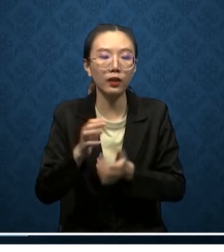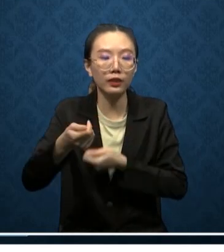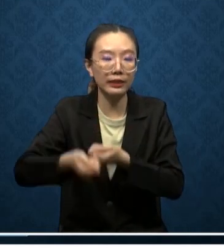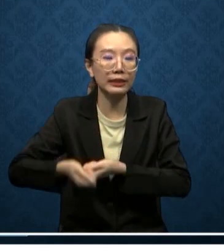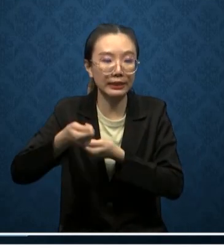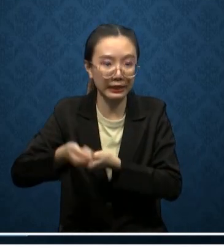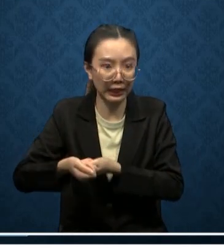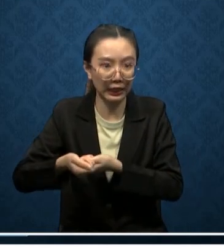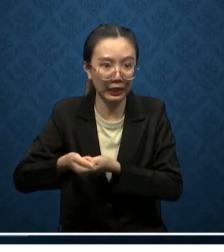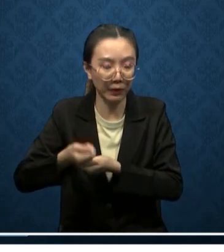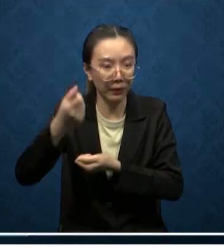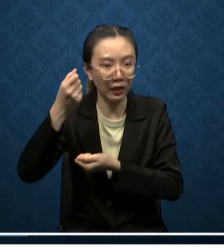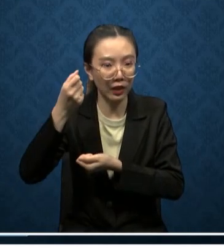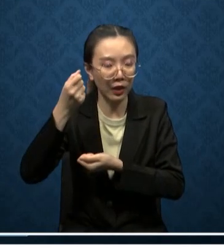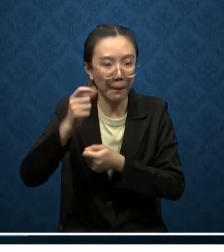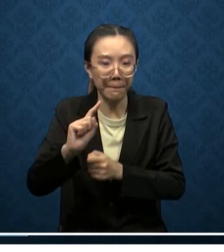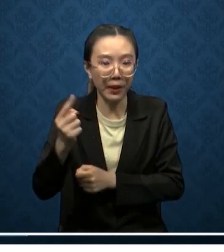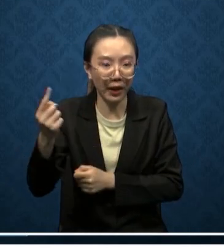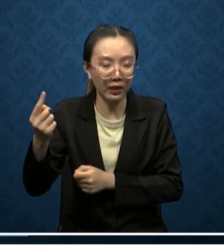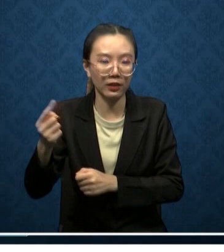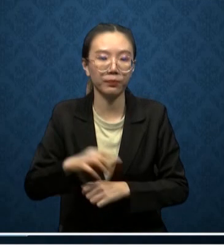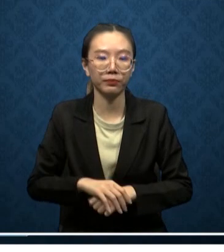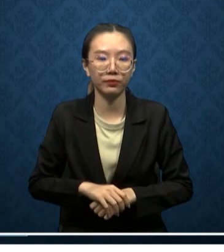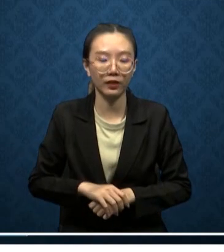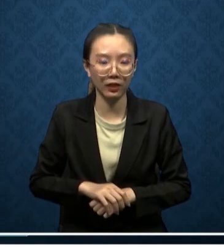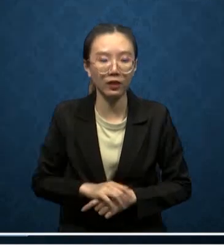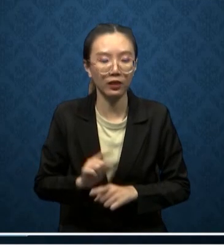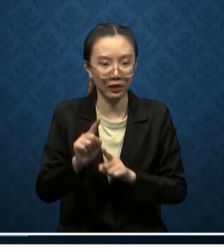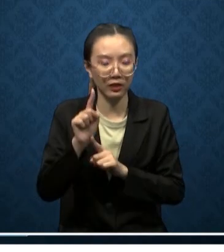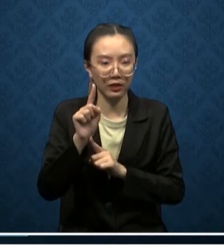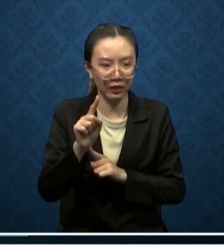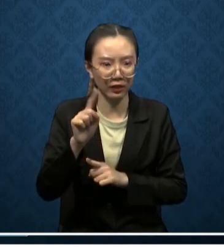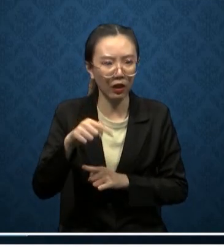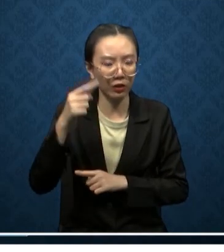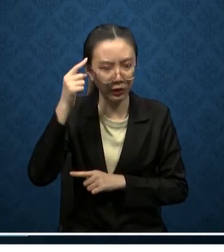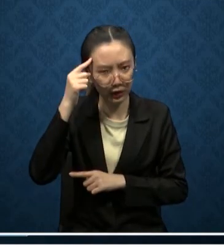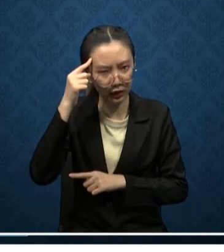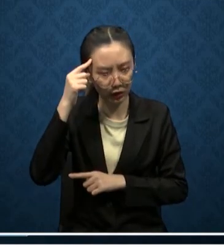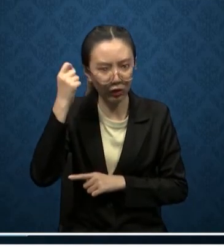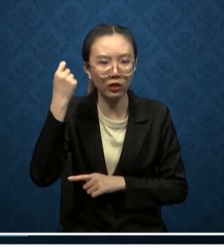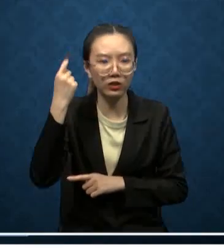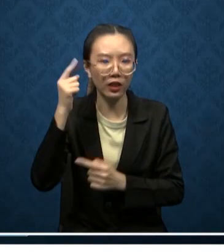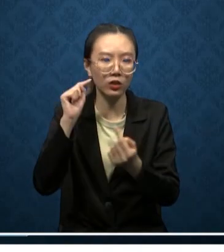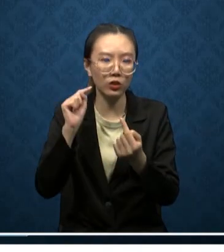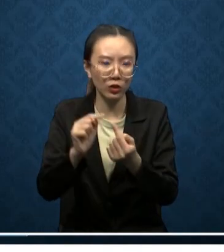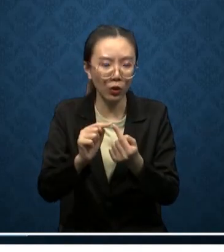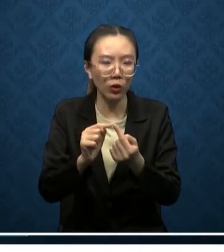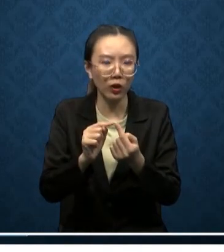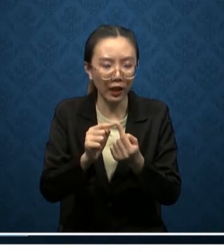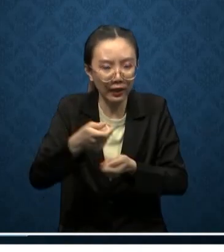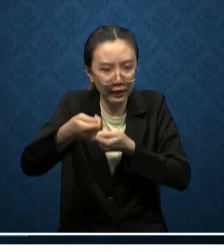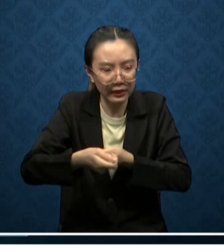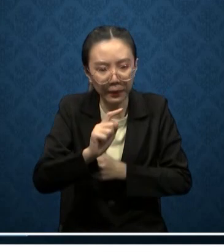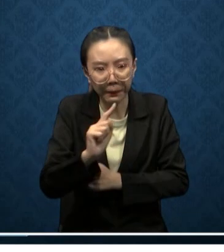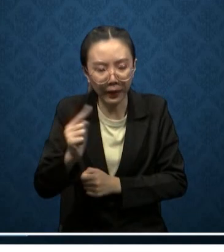สู่การขับเคลื่อนยุทศาสตร์ชาติที่ดีได้ในอนาคตนะครับ 1ต้องทำความเข้าใจเรื่องนี้ให้ชัดเจนว่าเกษตรอาชิยะคืออะไรจดำเนินการ